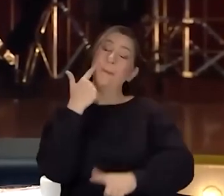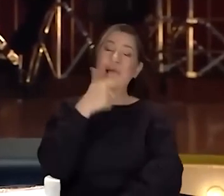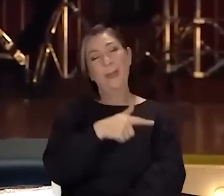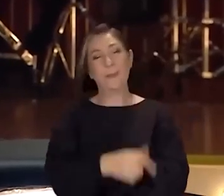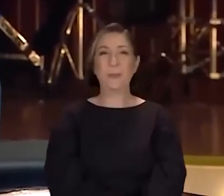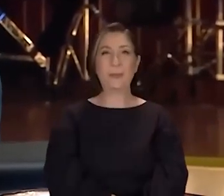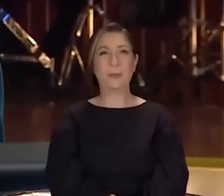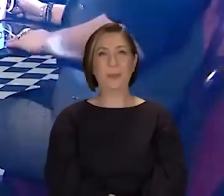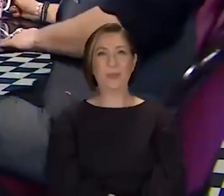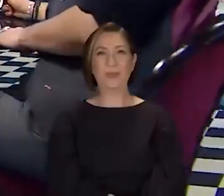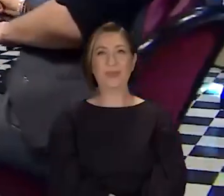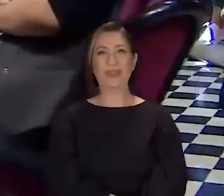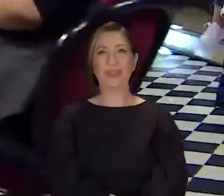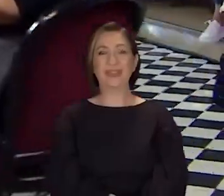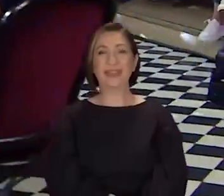Lütfen. Beraberce.